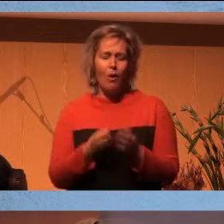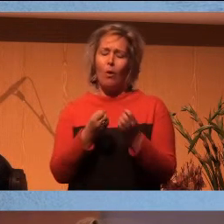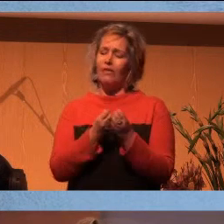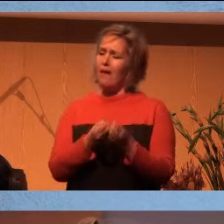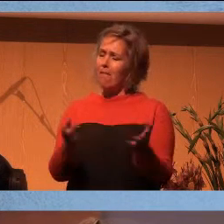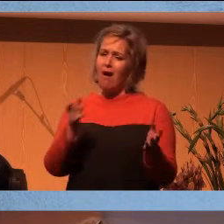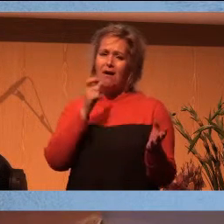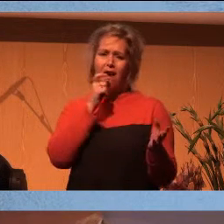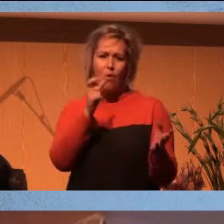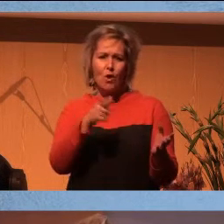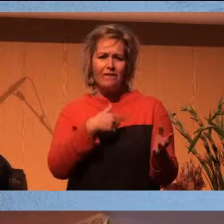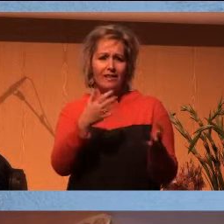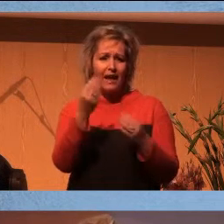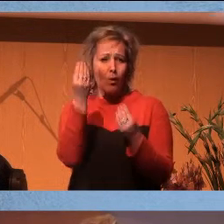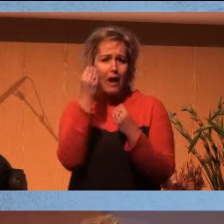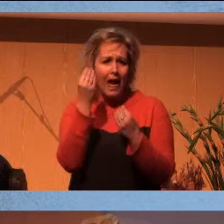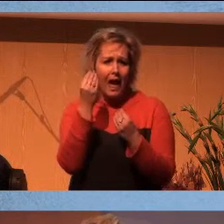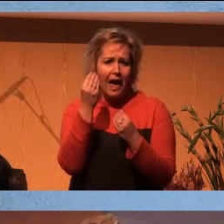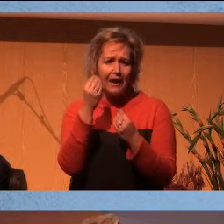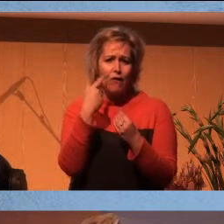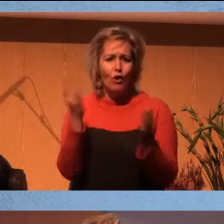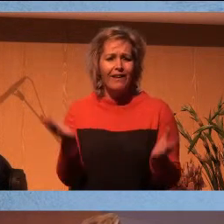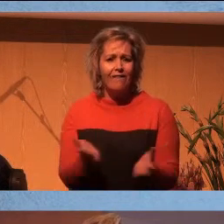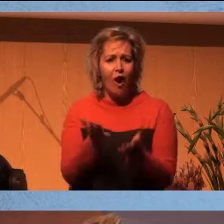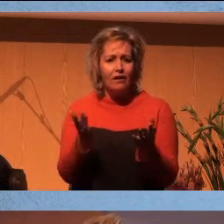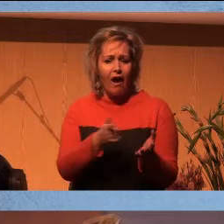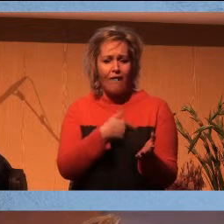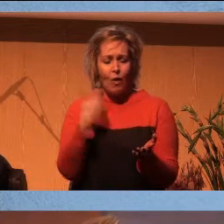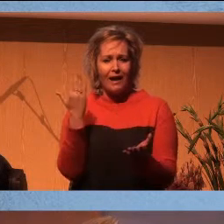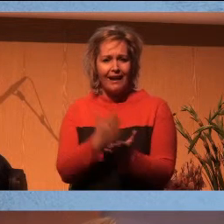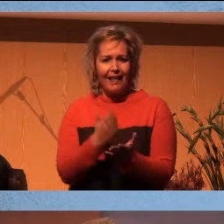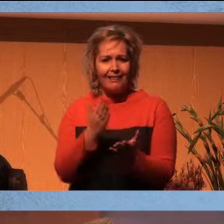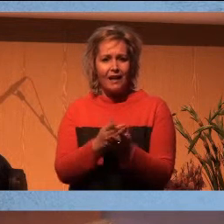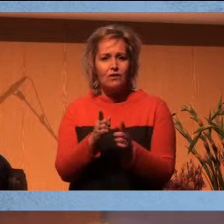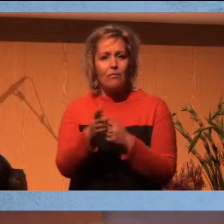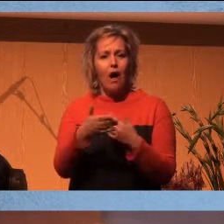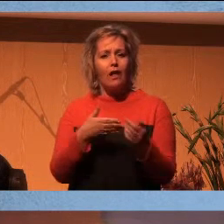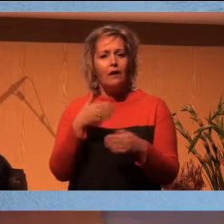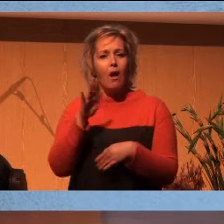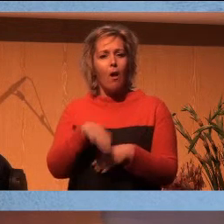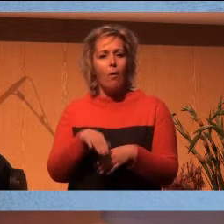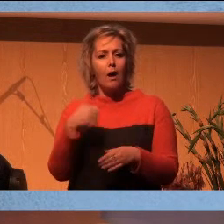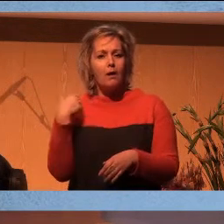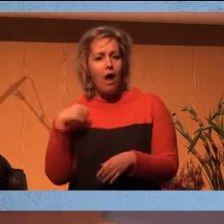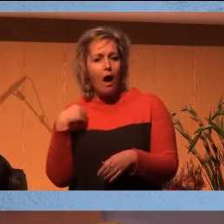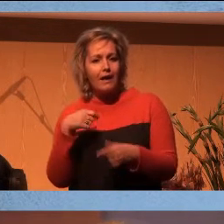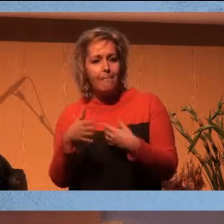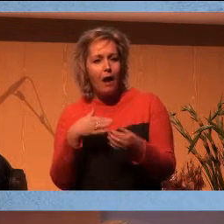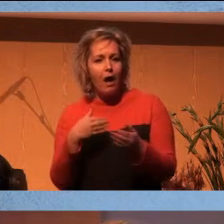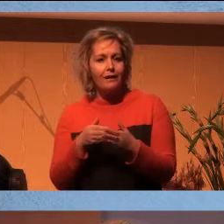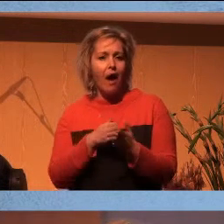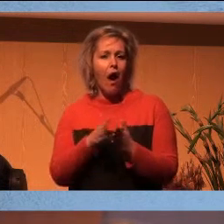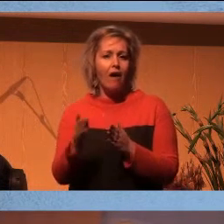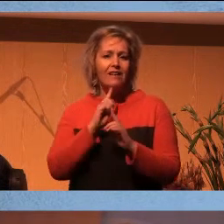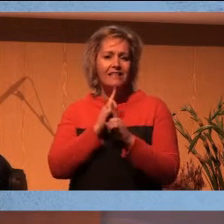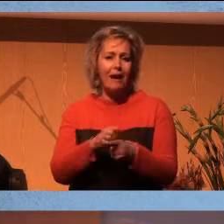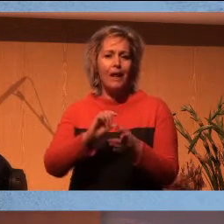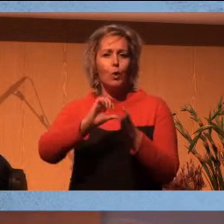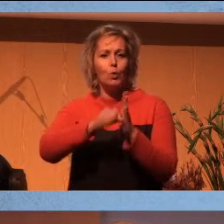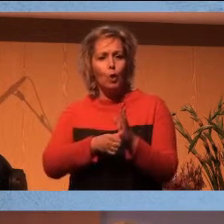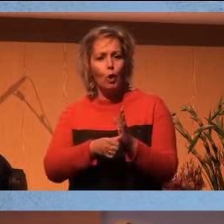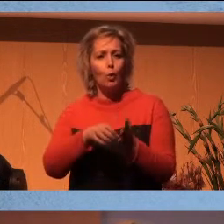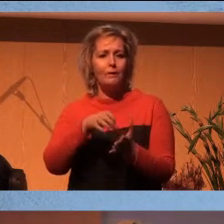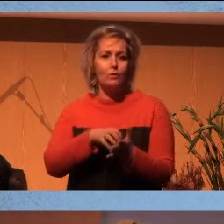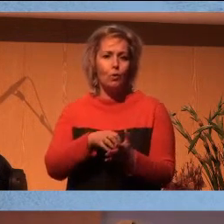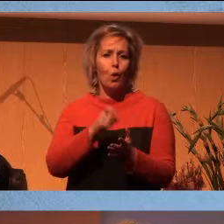mange ord som vi trenger å lære oss for å ivareta våre rettigheter som handler om klagebehandling, avviksmeldinger,